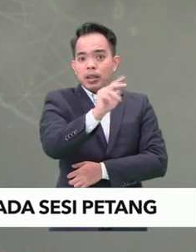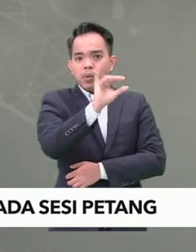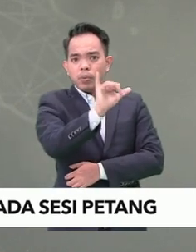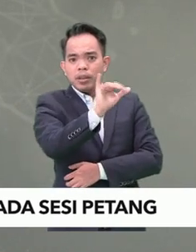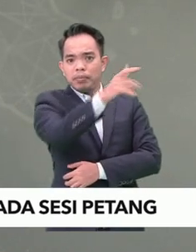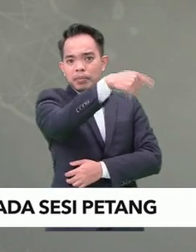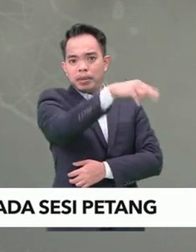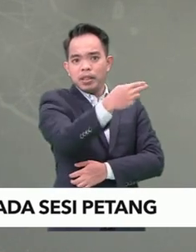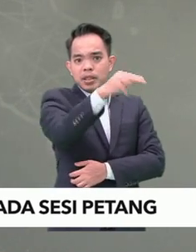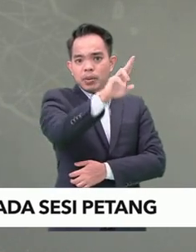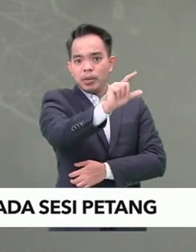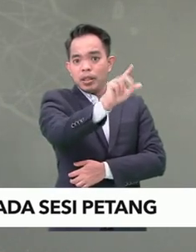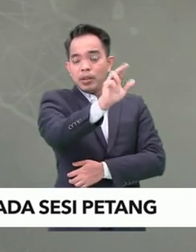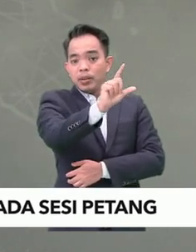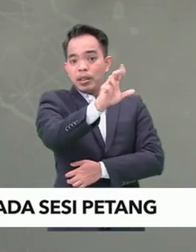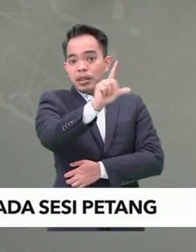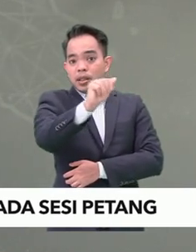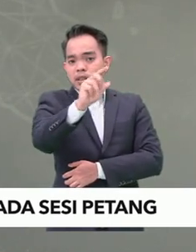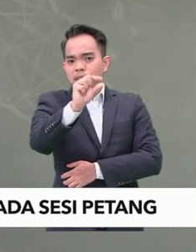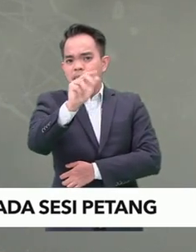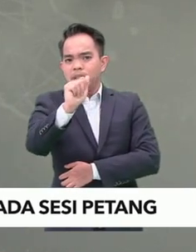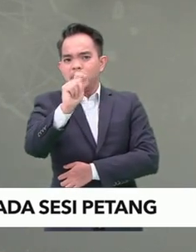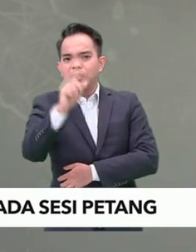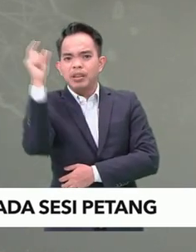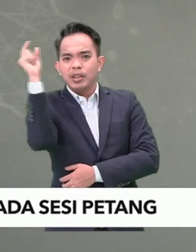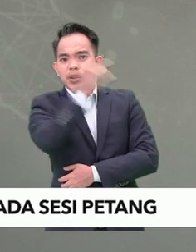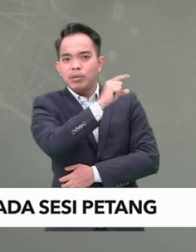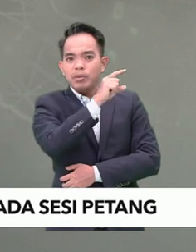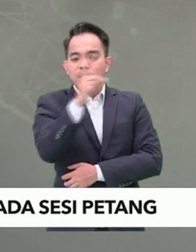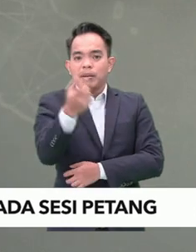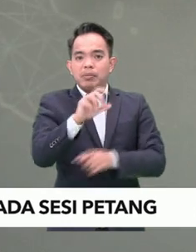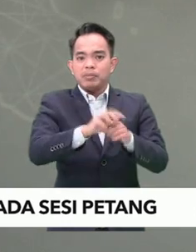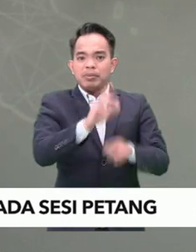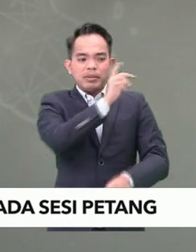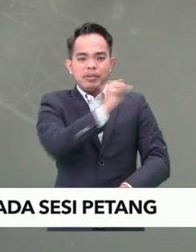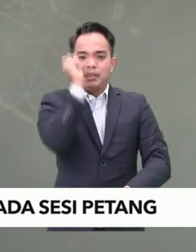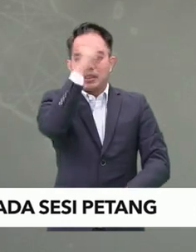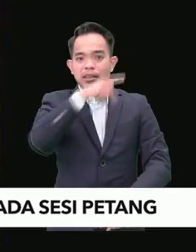yang menyatakan ahli parlimen itu perangainya lebih teruk daripada kera di hutan.